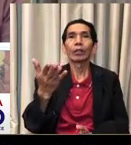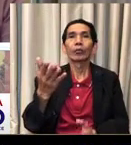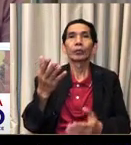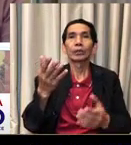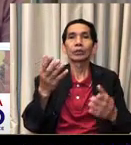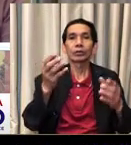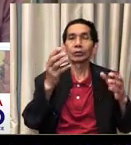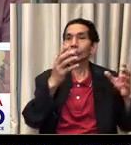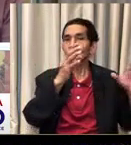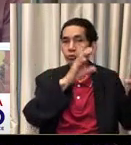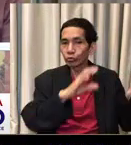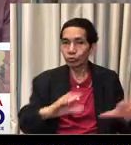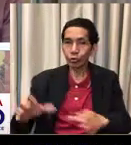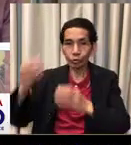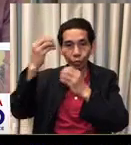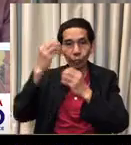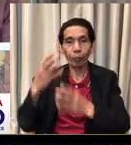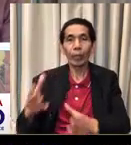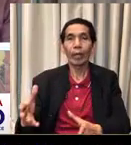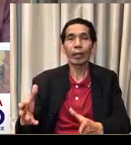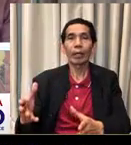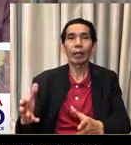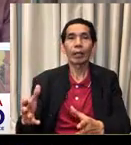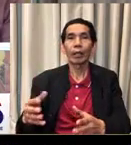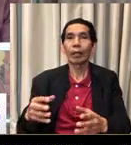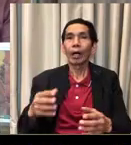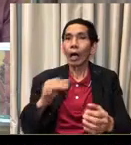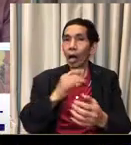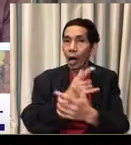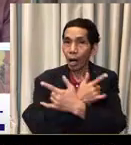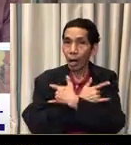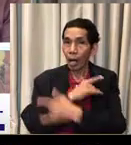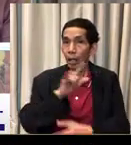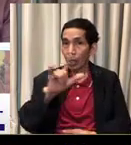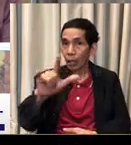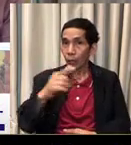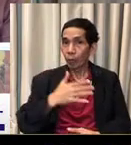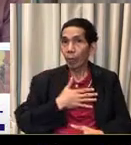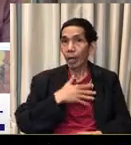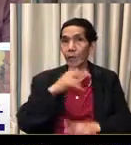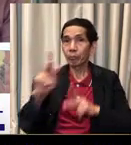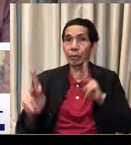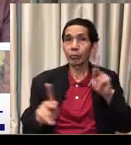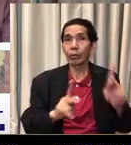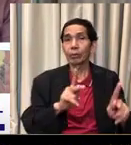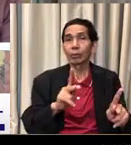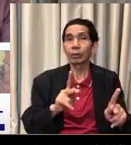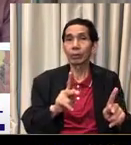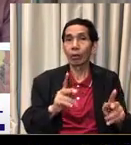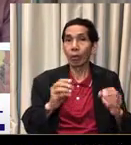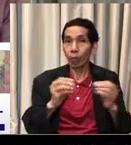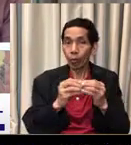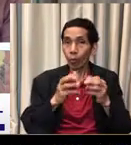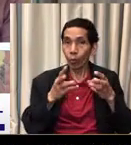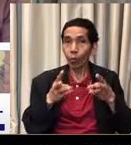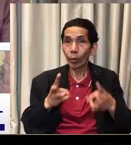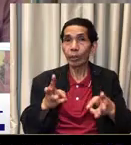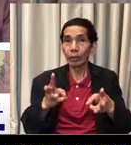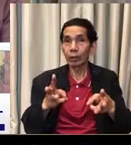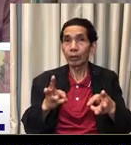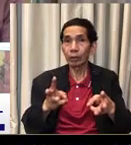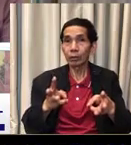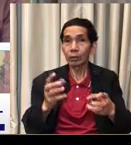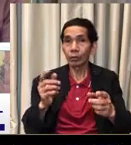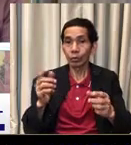lang. Tagapagpatupad. O ngayon, mahal ko kayo mga kabayan. Eh sa paano para? Eh ito,